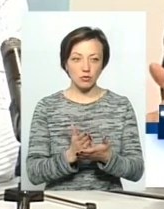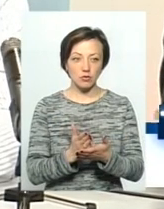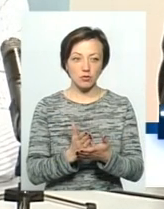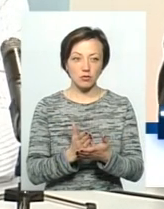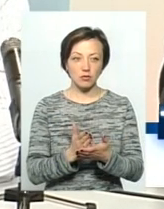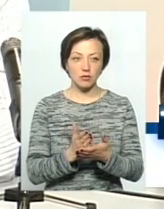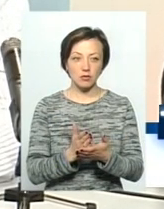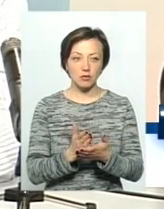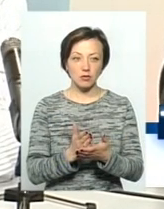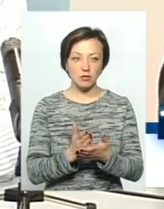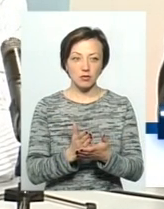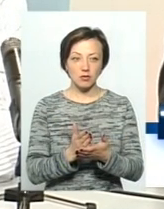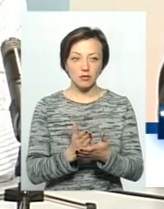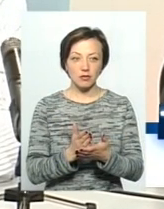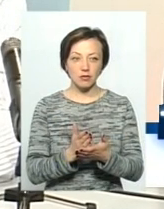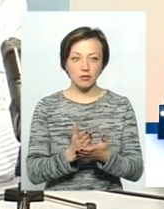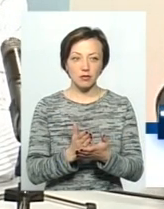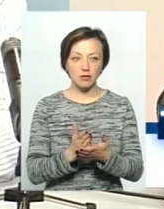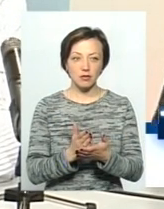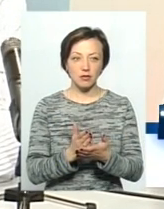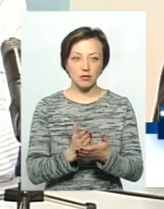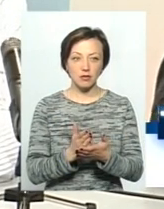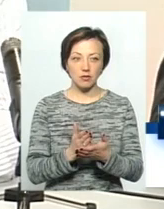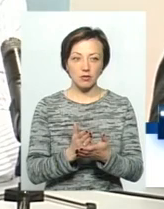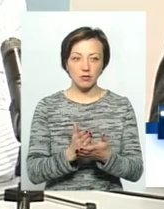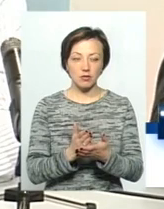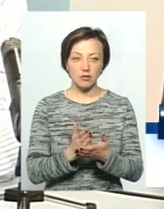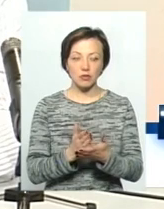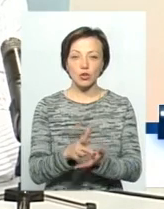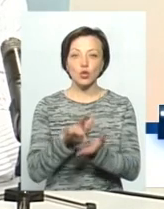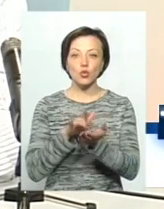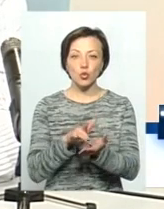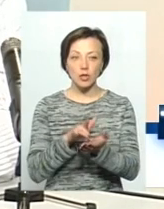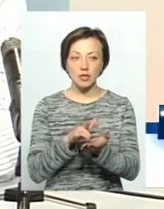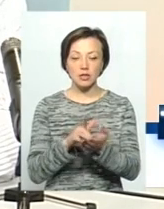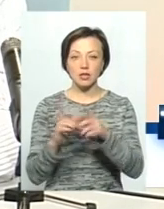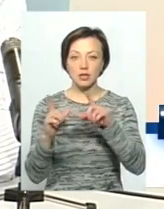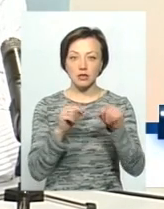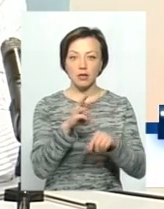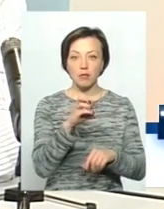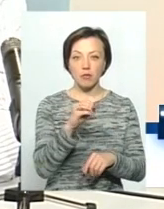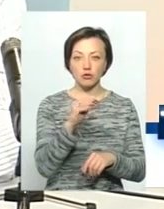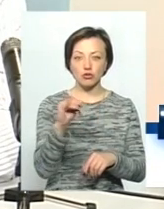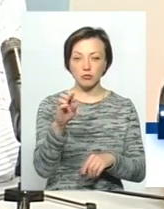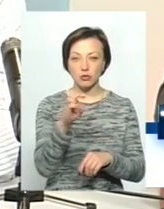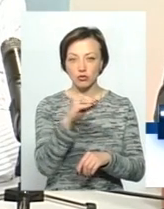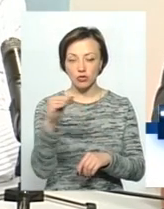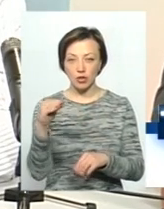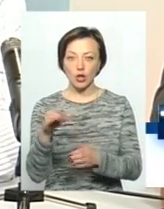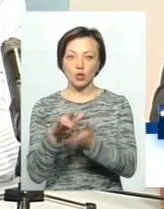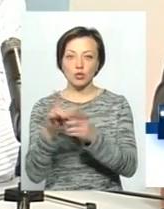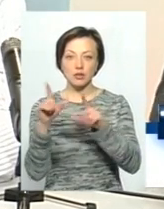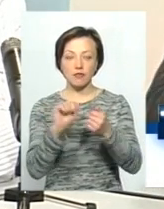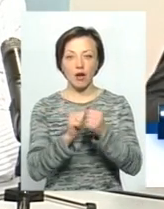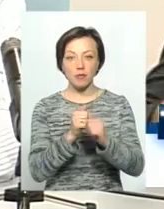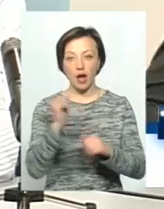от говорили, логістика, ми географічно, хороша, да. Люди, коли туристи, їздять Меджибож, да? От, туристи їздять в